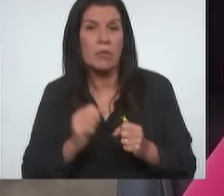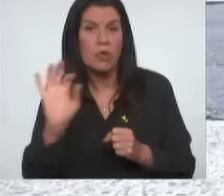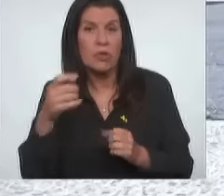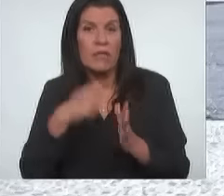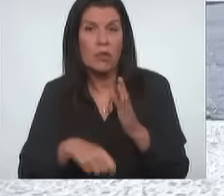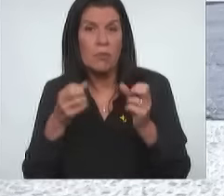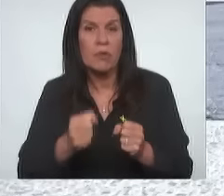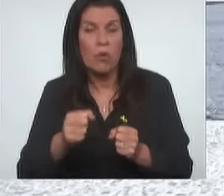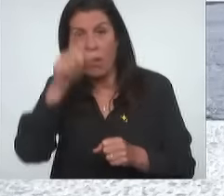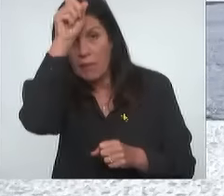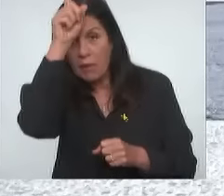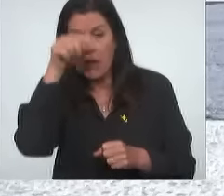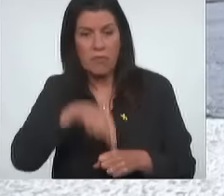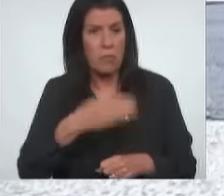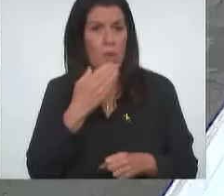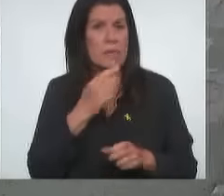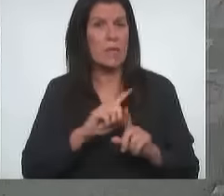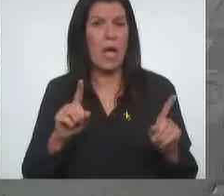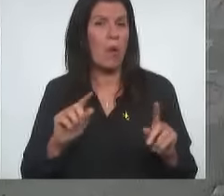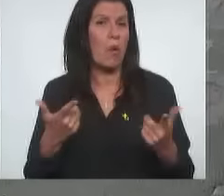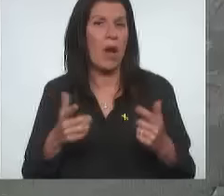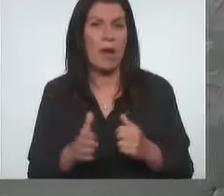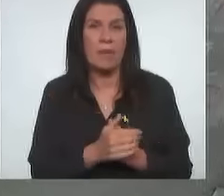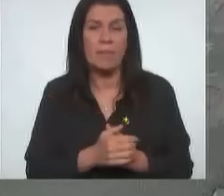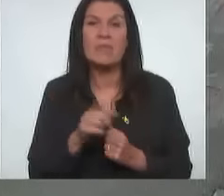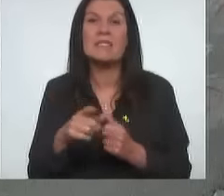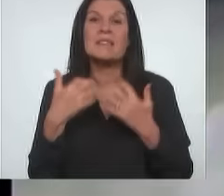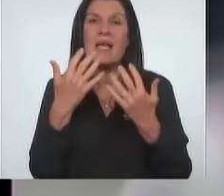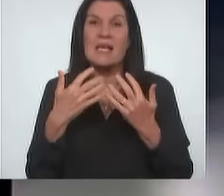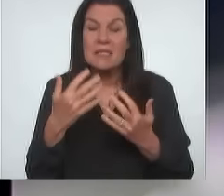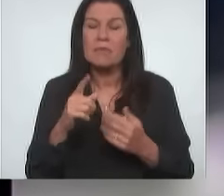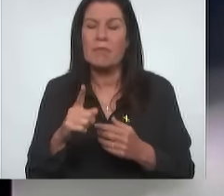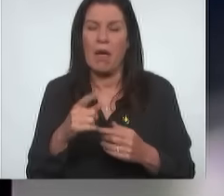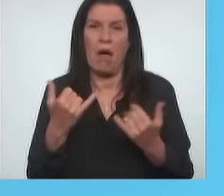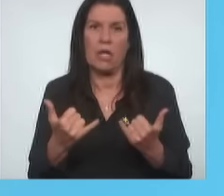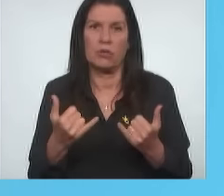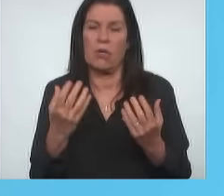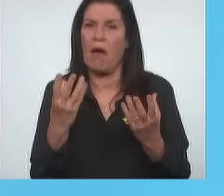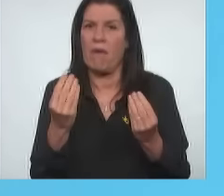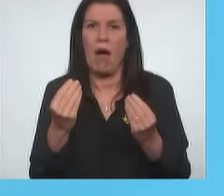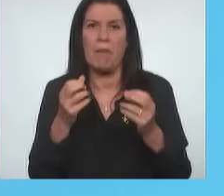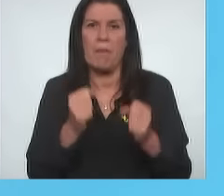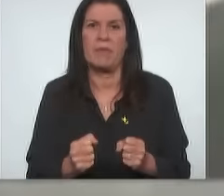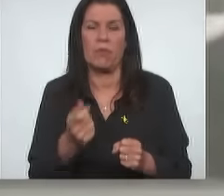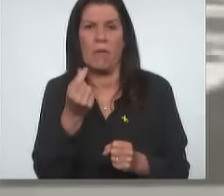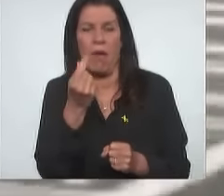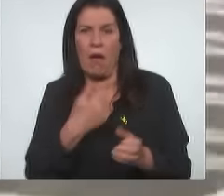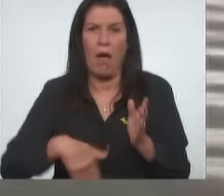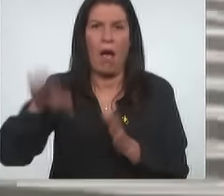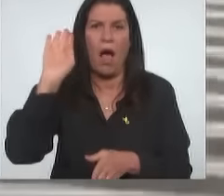ובישראל לא. וזה רק הסבר אחד למכת ההתייקרויות בשוק ביטוחי הרכב כולו. מיכאל, יש לנו כרגע גניבה של